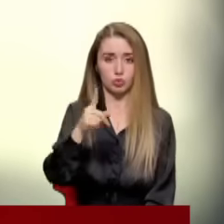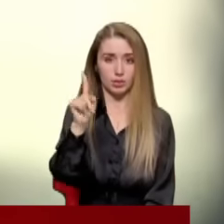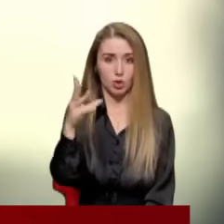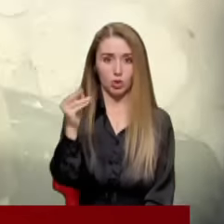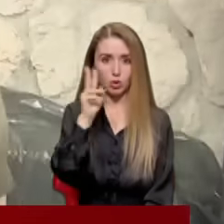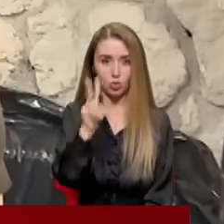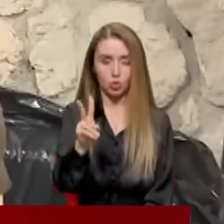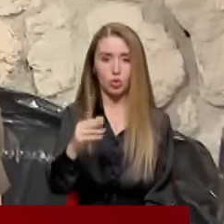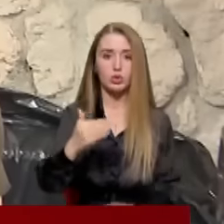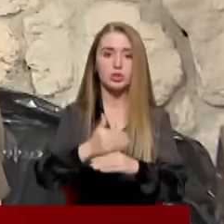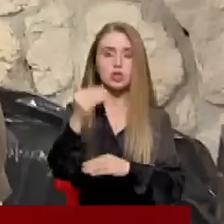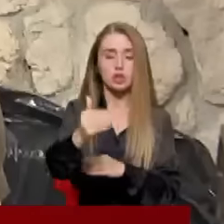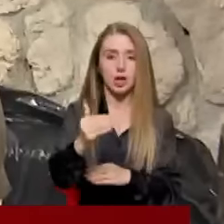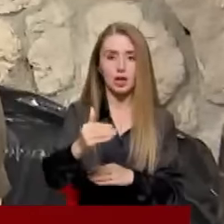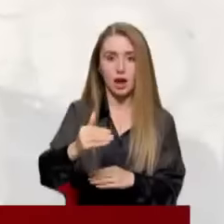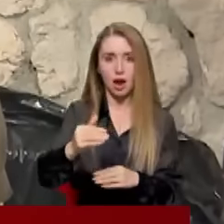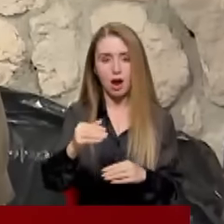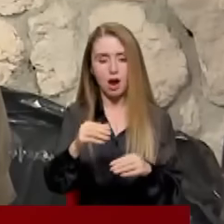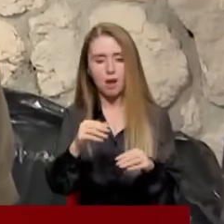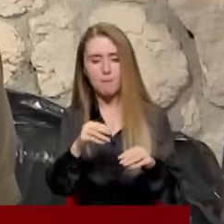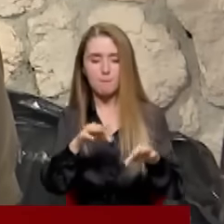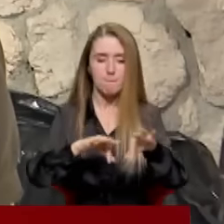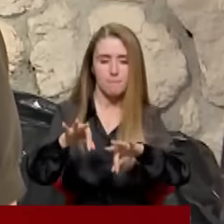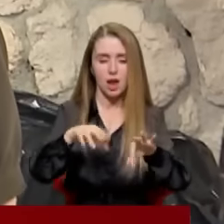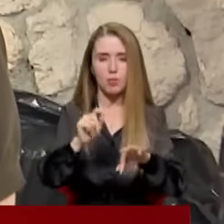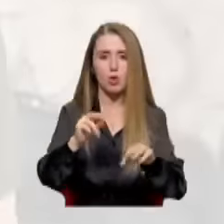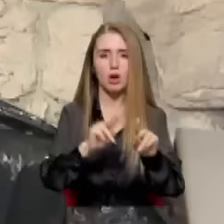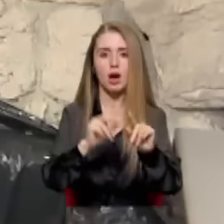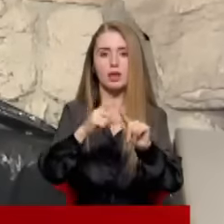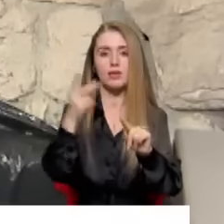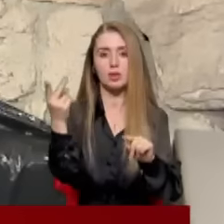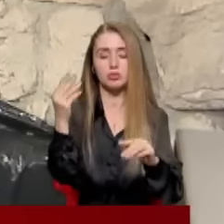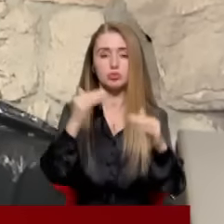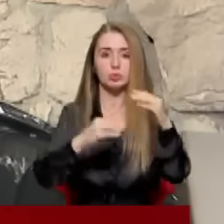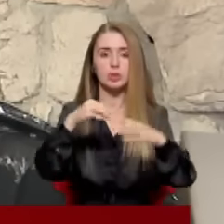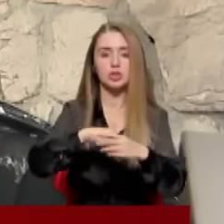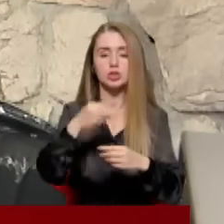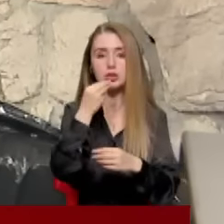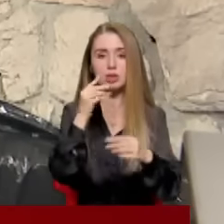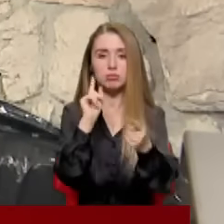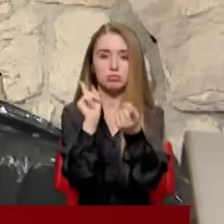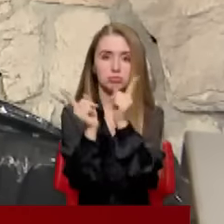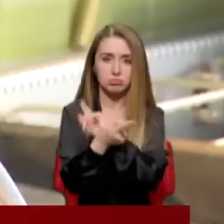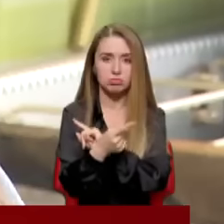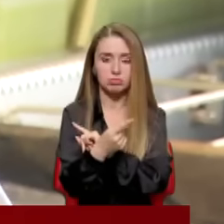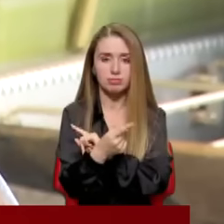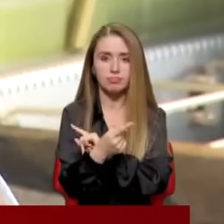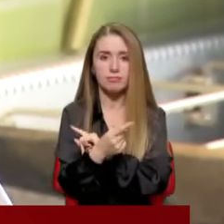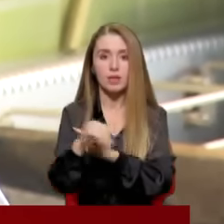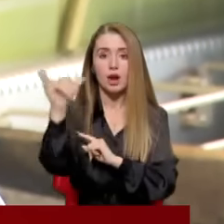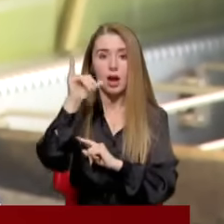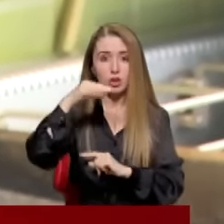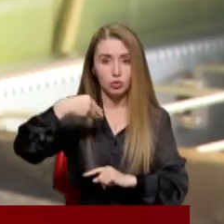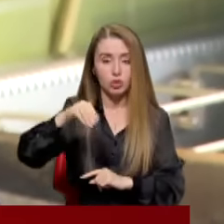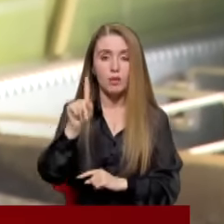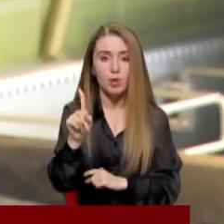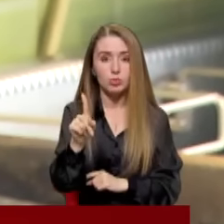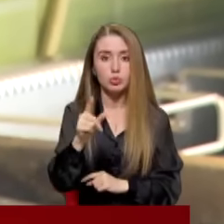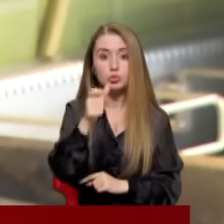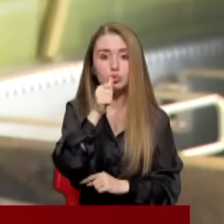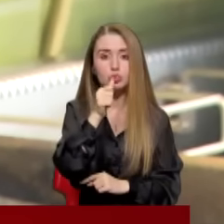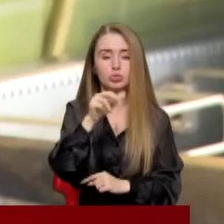olarak görünüyor. Dışarıda cihazlar ayarlıyorlar tabii bu KDV'yi düşürmek için. Yiyecek ve içecek olarak da değiştirebiliyorlar. Alkol satıyorlar ama bunu